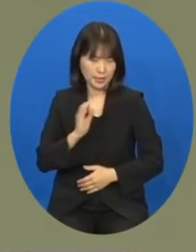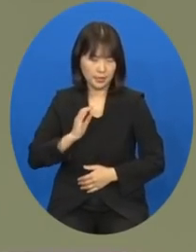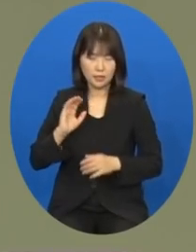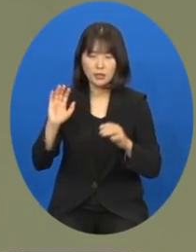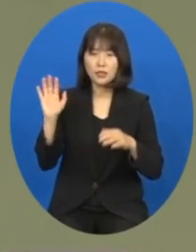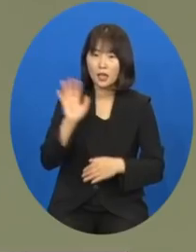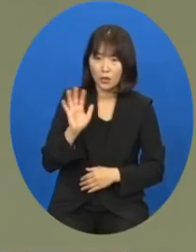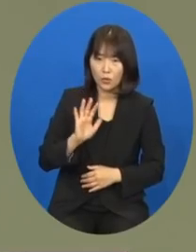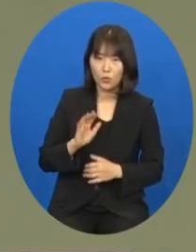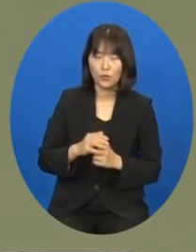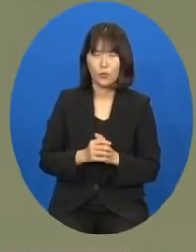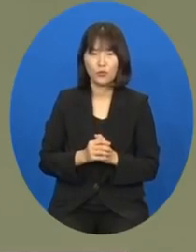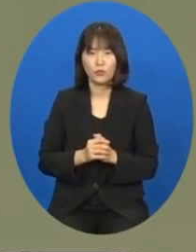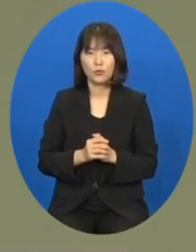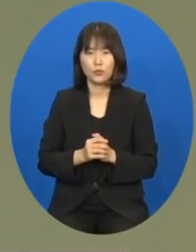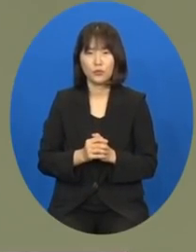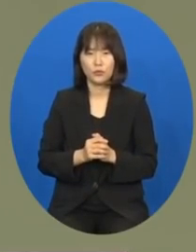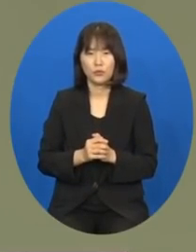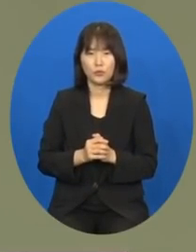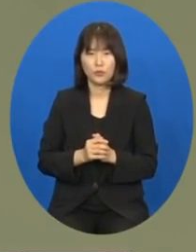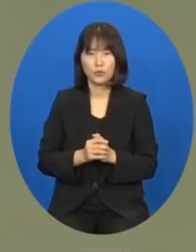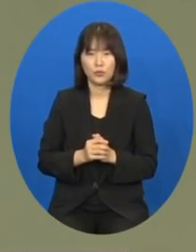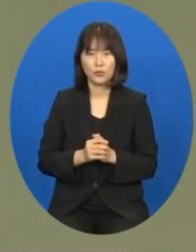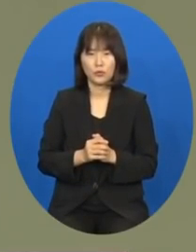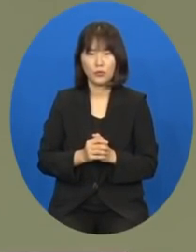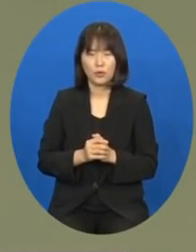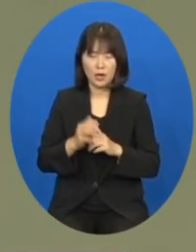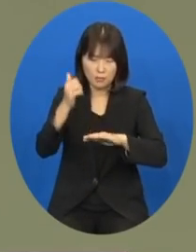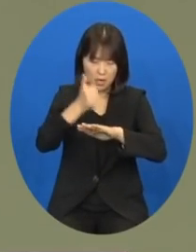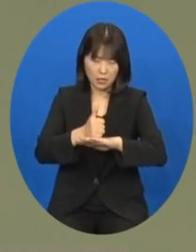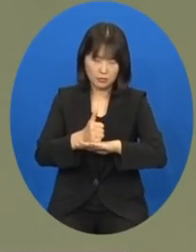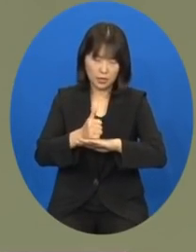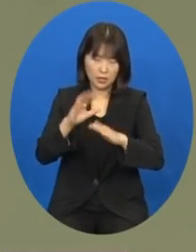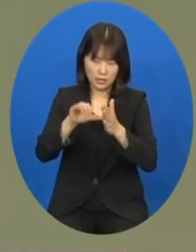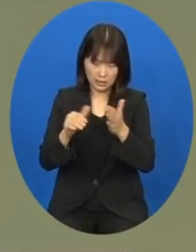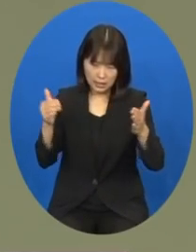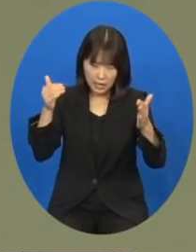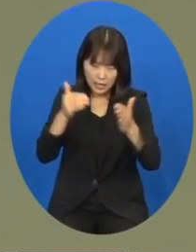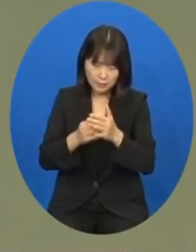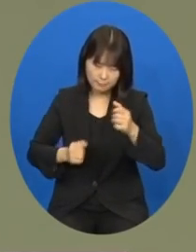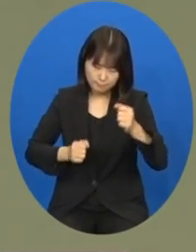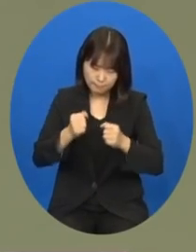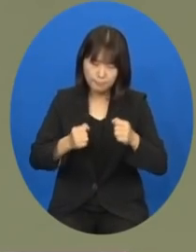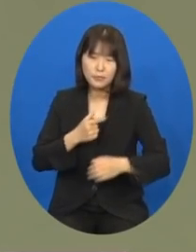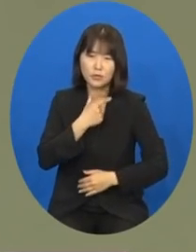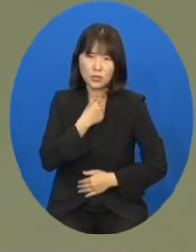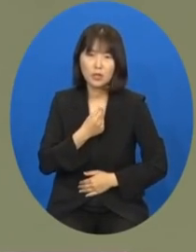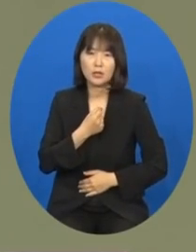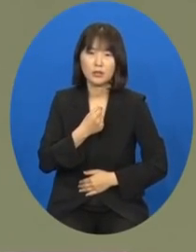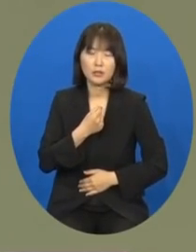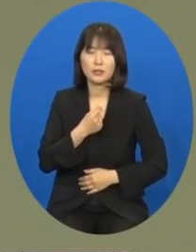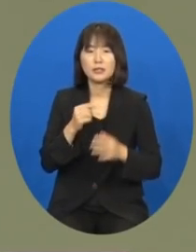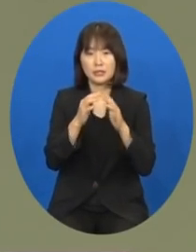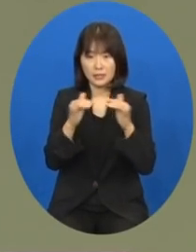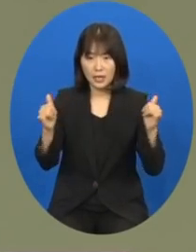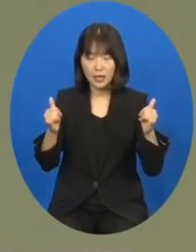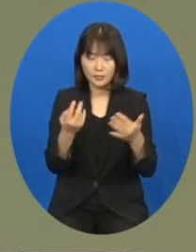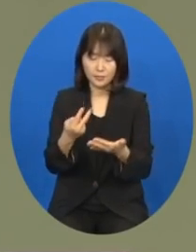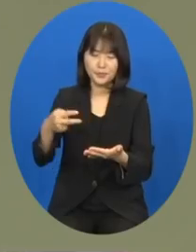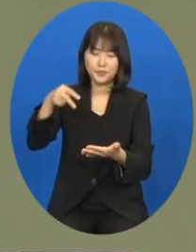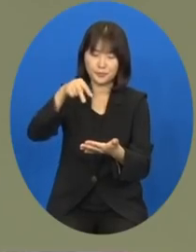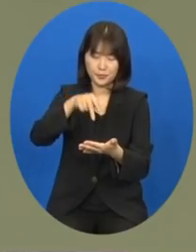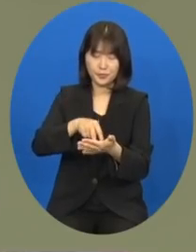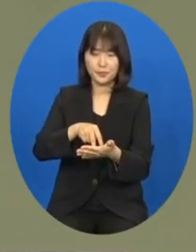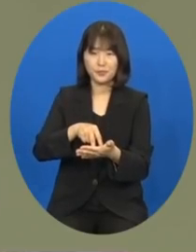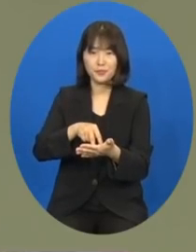않고 주님 그 결승선까지 달려가고 싶습니다 마가 원하시는 분들 자리에서 일어 났으면